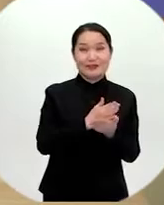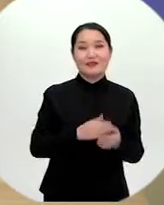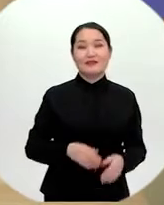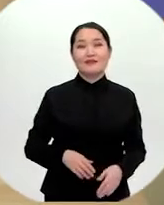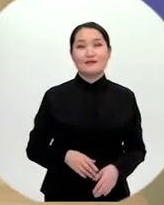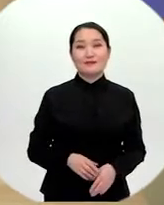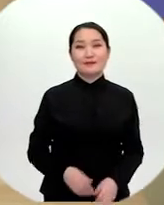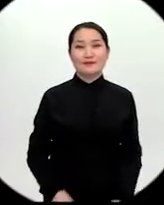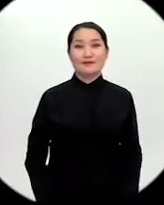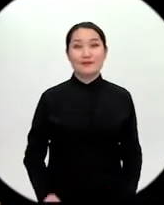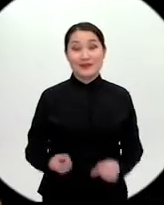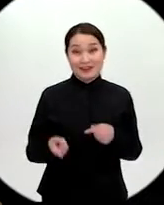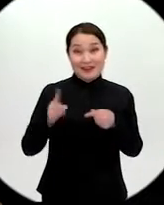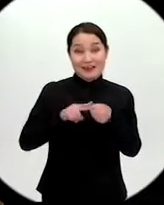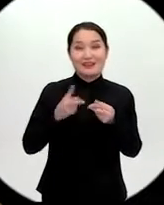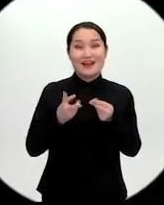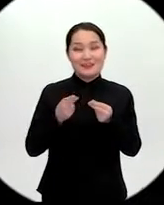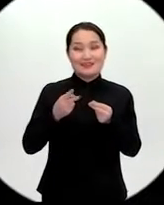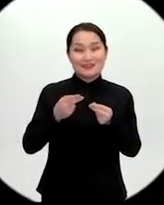А дараагийн